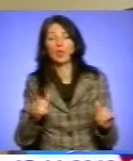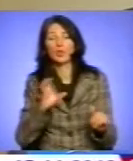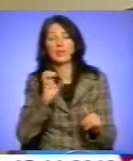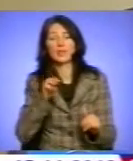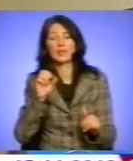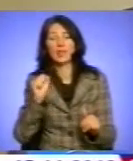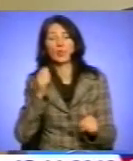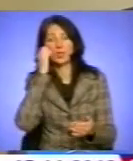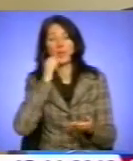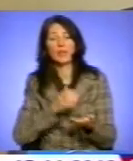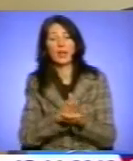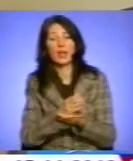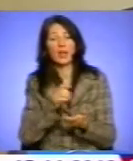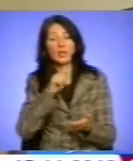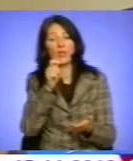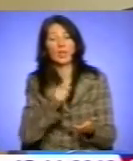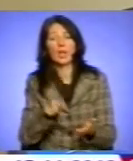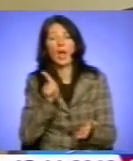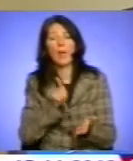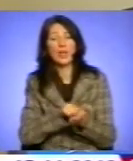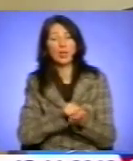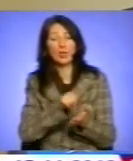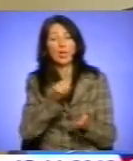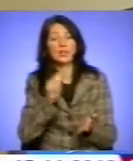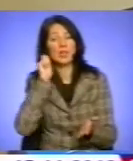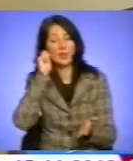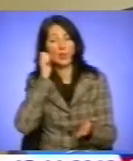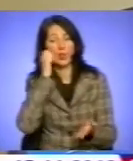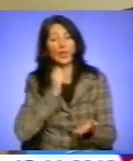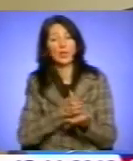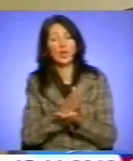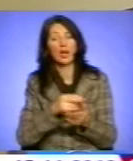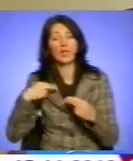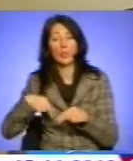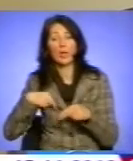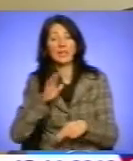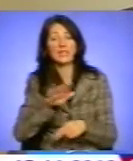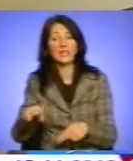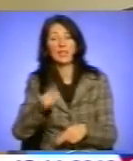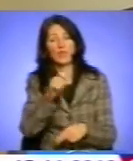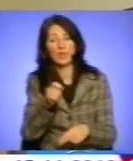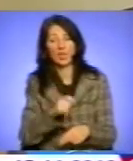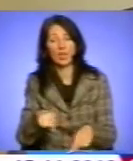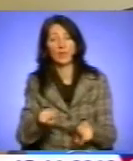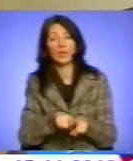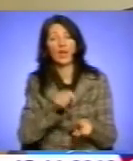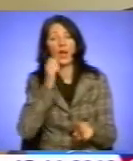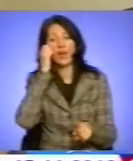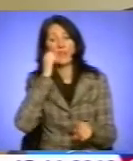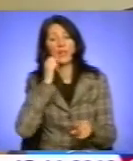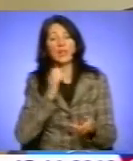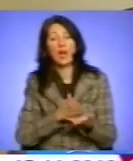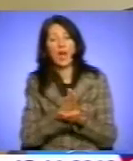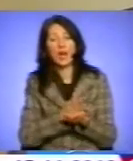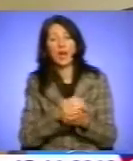війни. Пенсіонери за віком – це ветерани праці, діти війни. Далі – ветерани військової служби